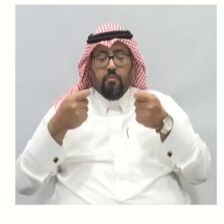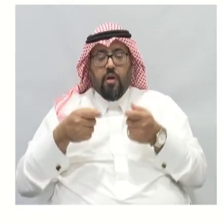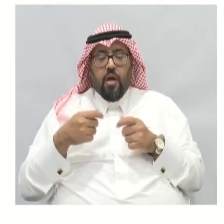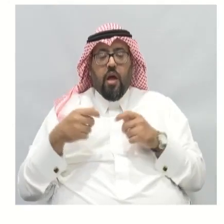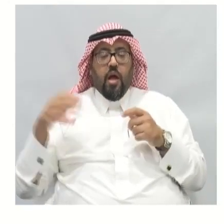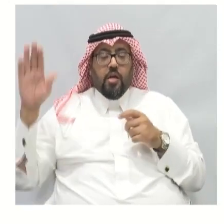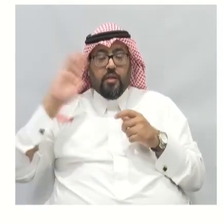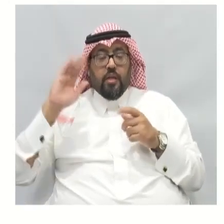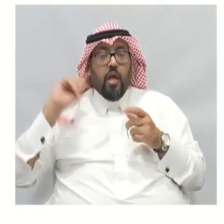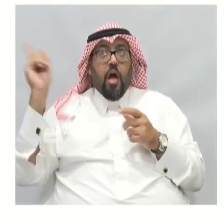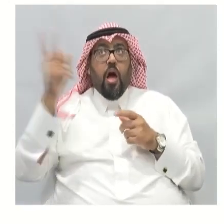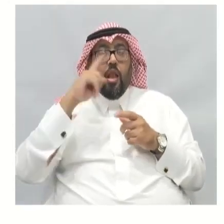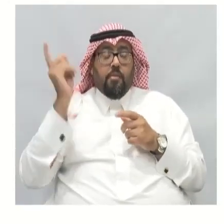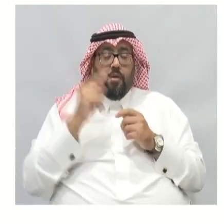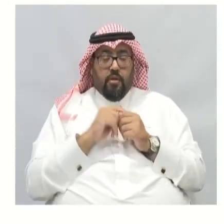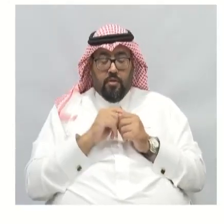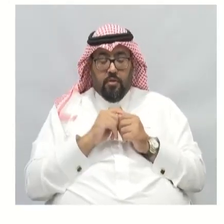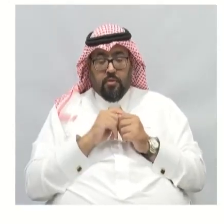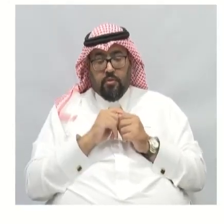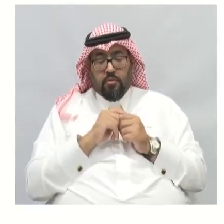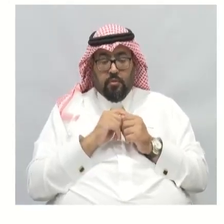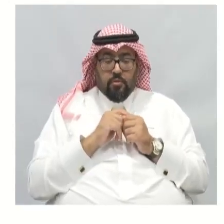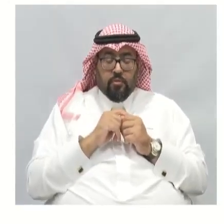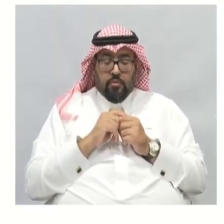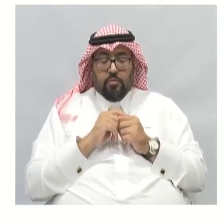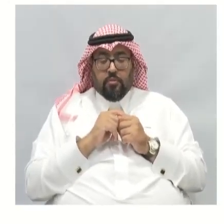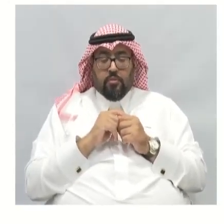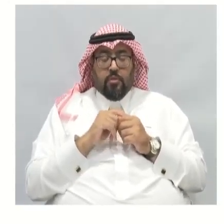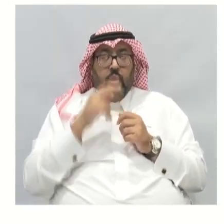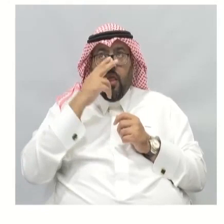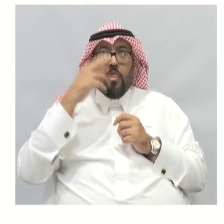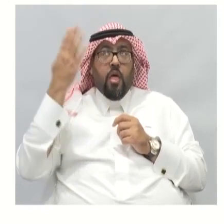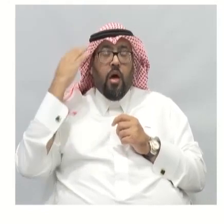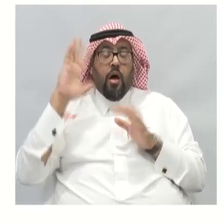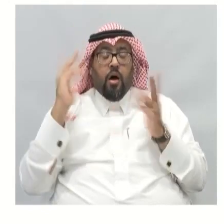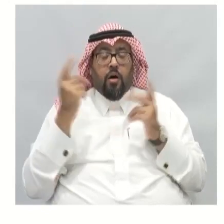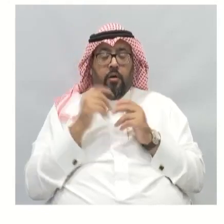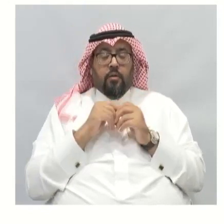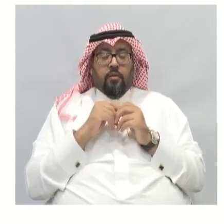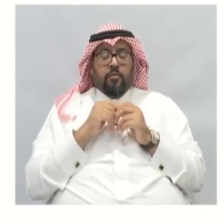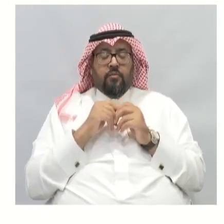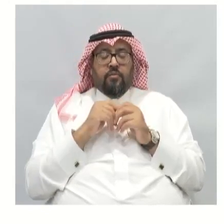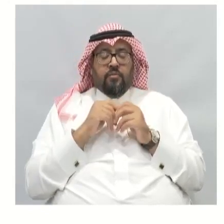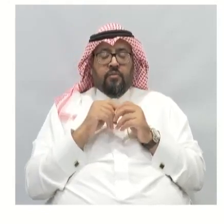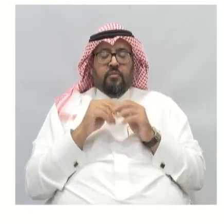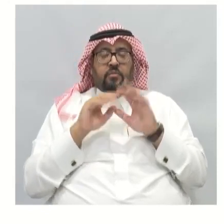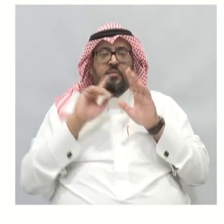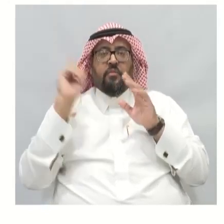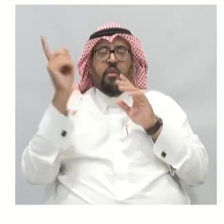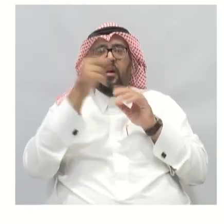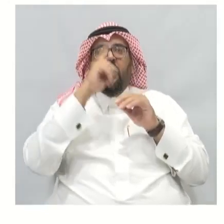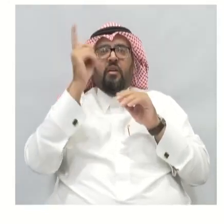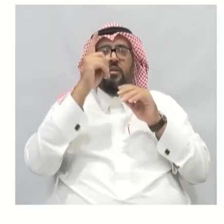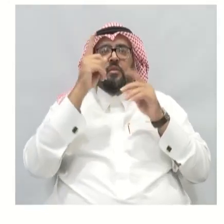العسكري عالميا الان من الاحداث التاريخيه هو ان مر العالم بحرب